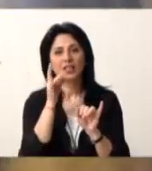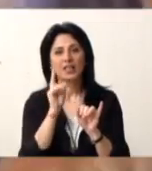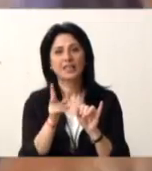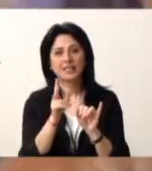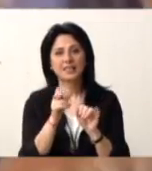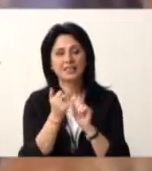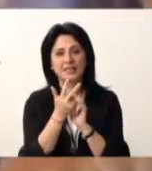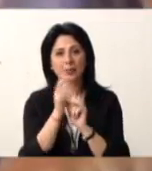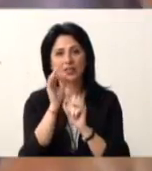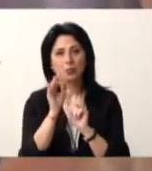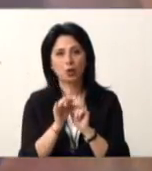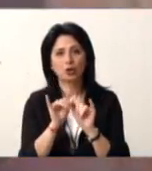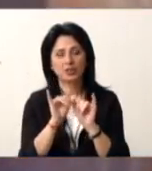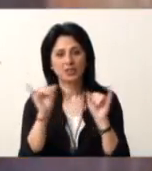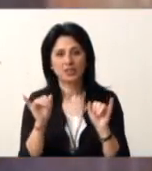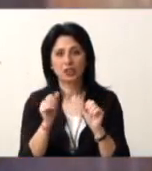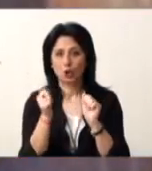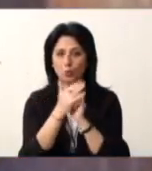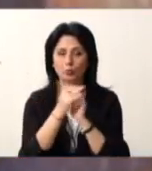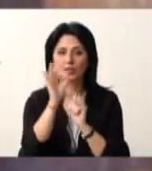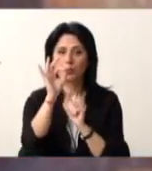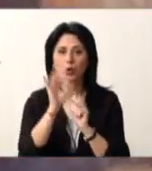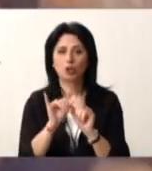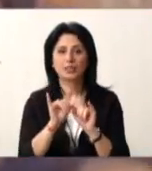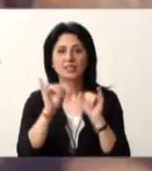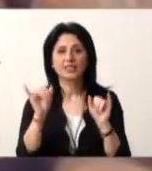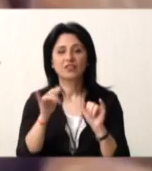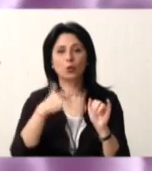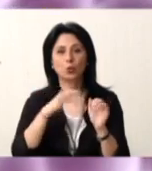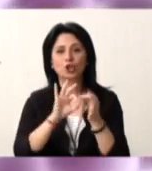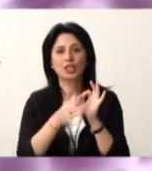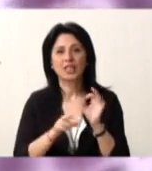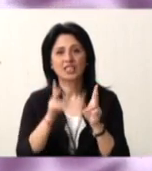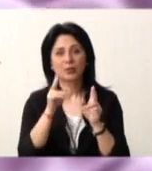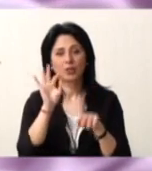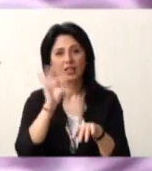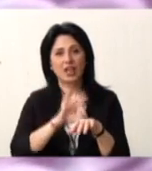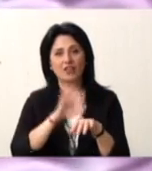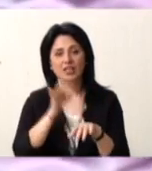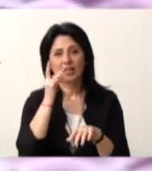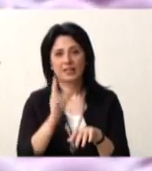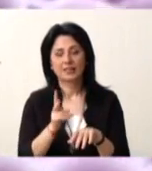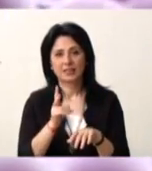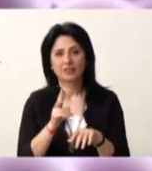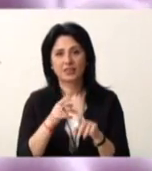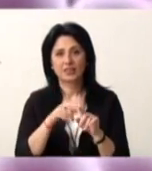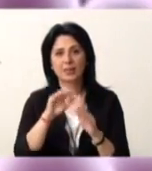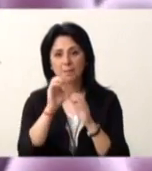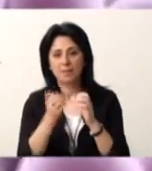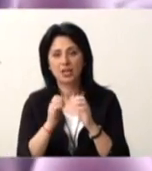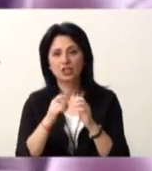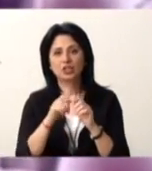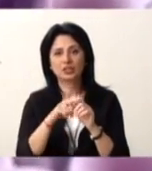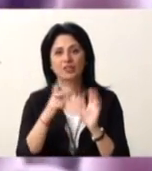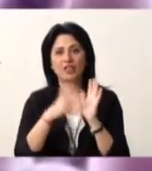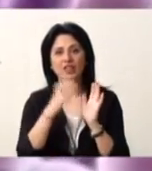რისკებს 13%-ით ზრდის, 15%-ით იზრდება კუჭნაწლავის კიბოთი დაავადების რისკები მენჯის სახსრის